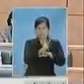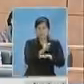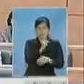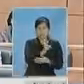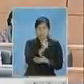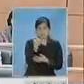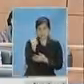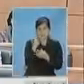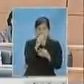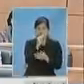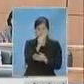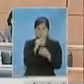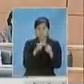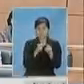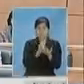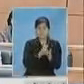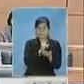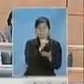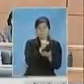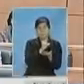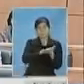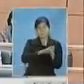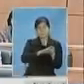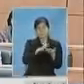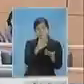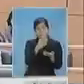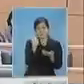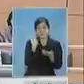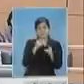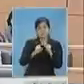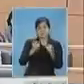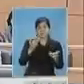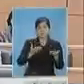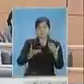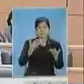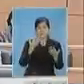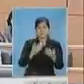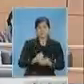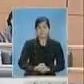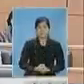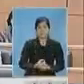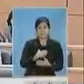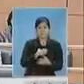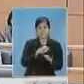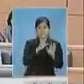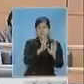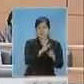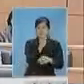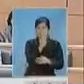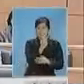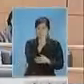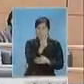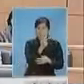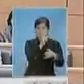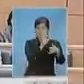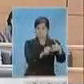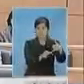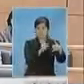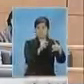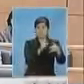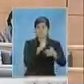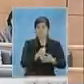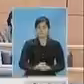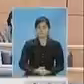จะเหน็บแนมเสียดสีอะไรต่างๆเนี่ยท่านดูดีๆสิครับพลเอกสนธิบุญรินทร์ที่นั่ง